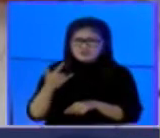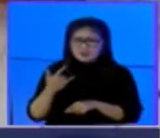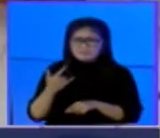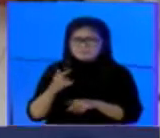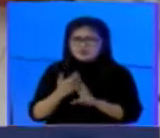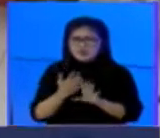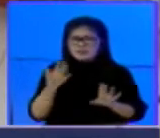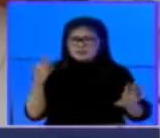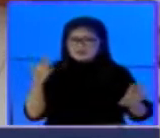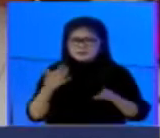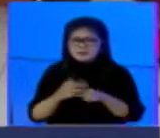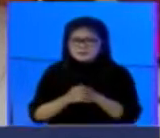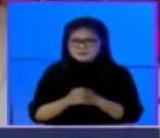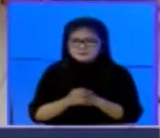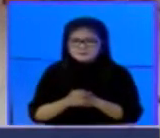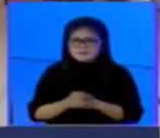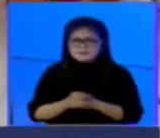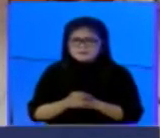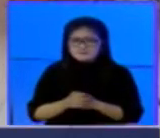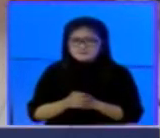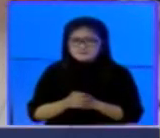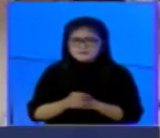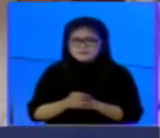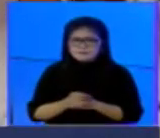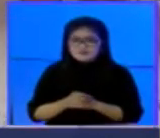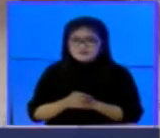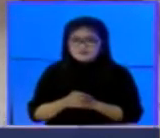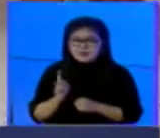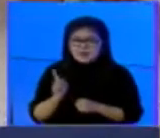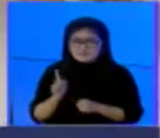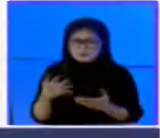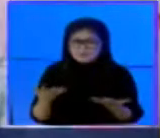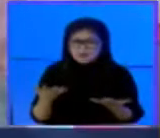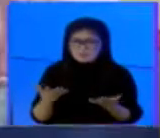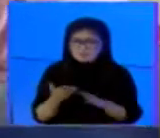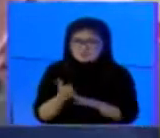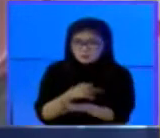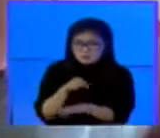tadi saya lihat kebanyakan memang sebelum jam mulai sudah datang.